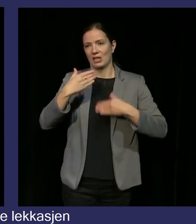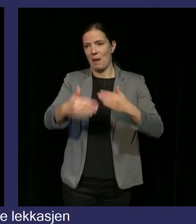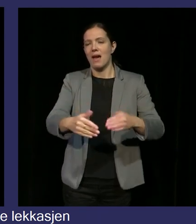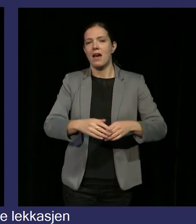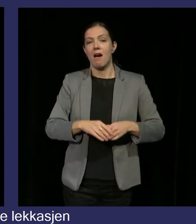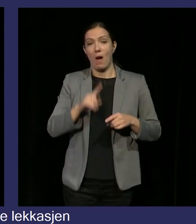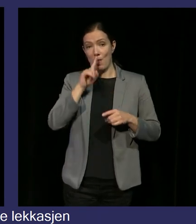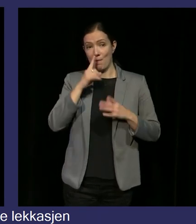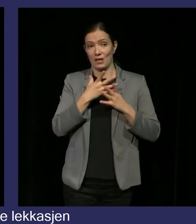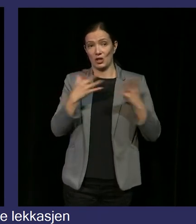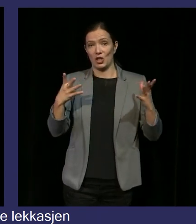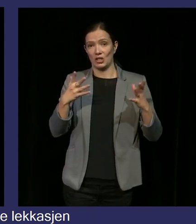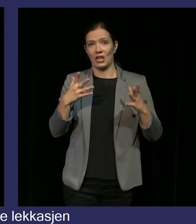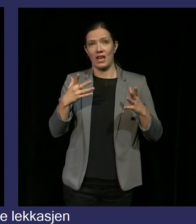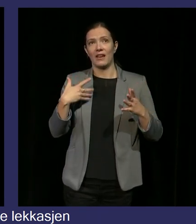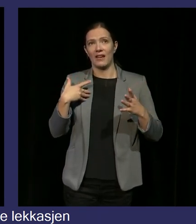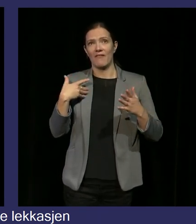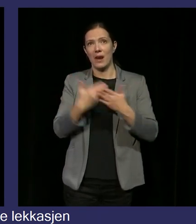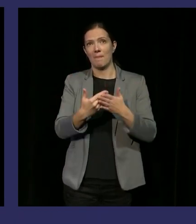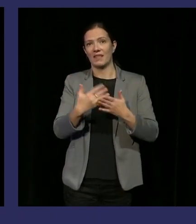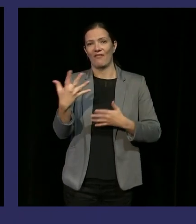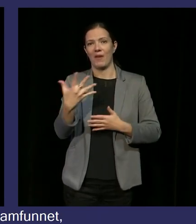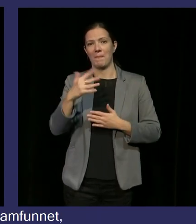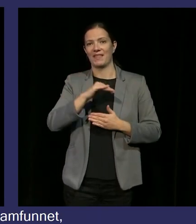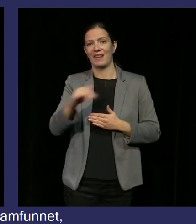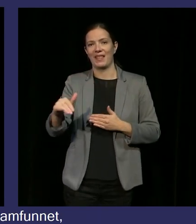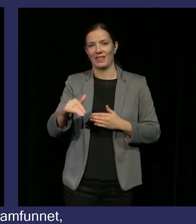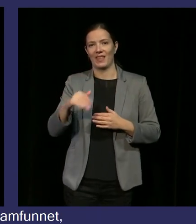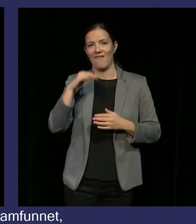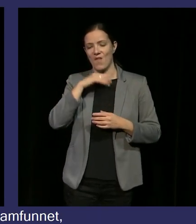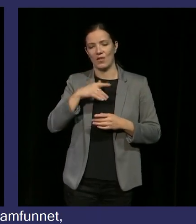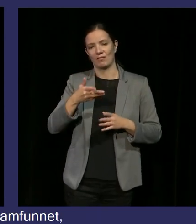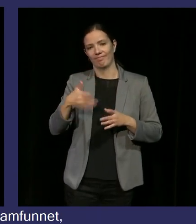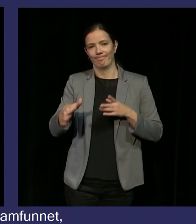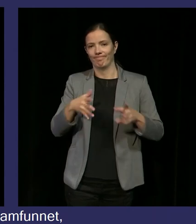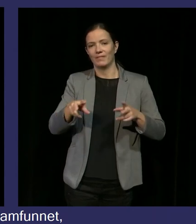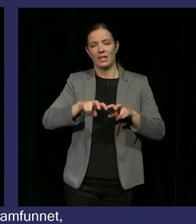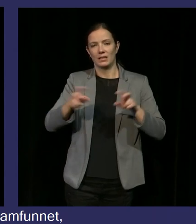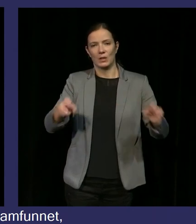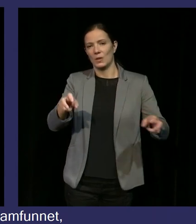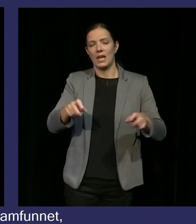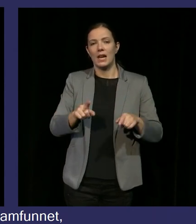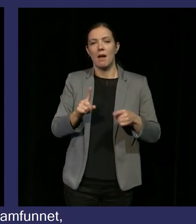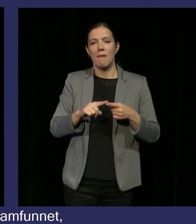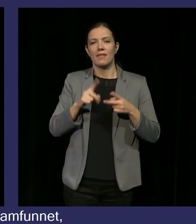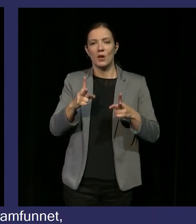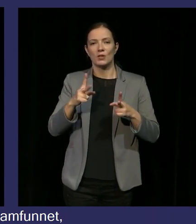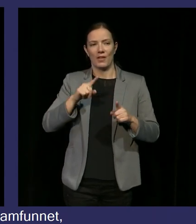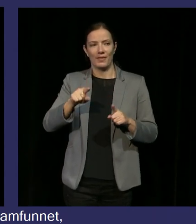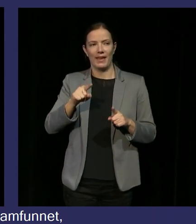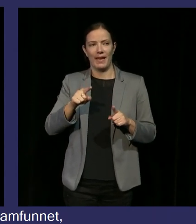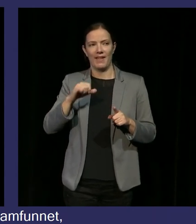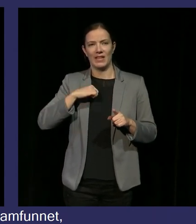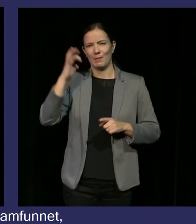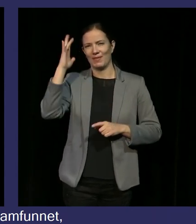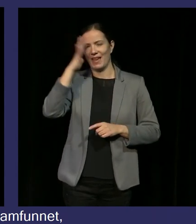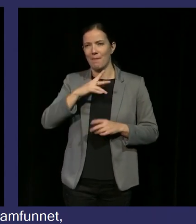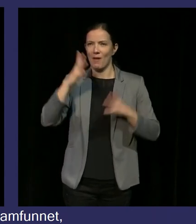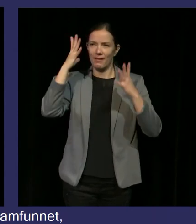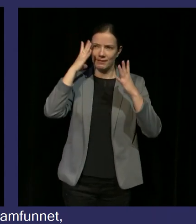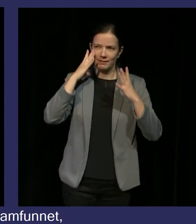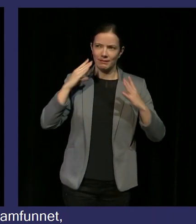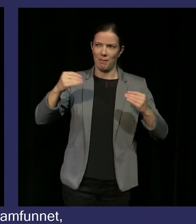Og størst er den lekkasjen frem til 5. trinn. Og igjen da, altså, og akkurat det er jo, når du tenker på at det